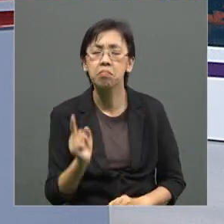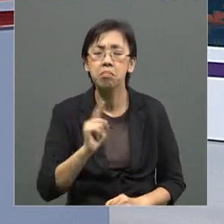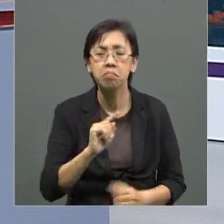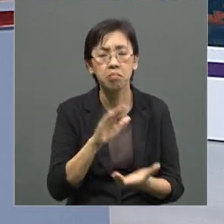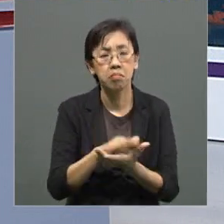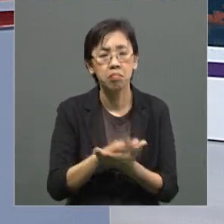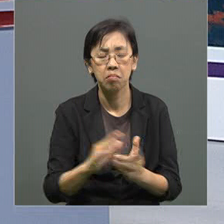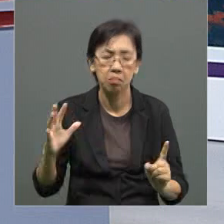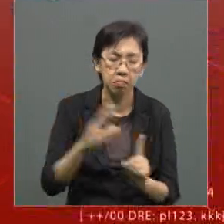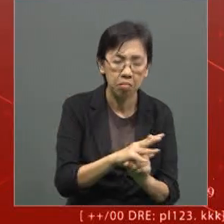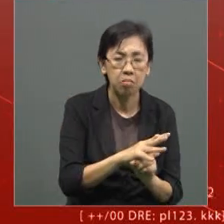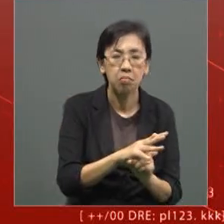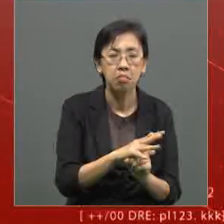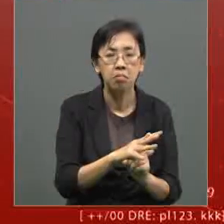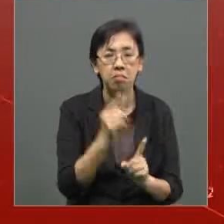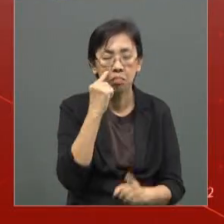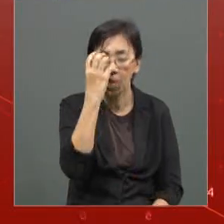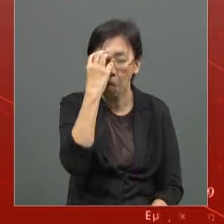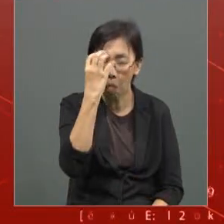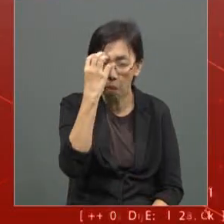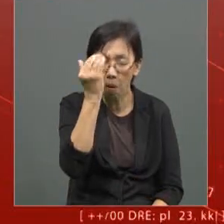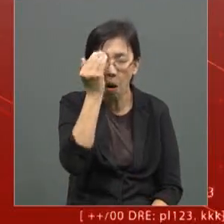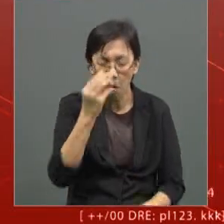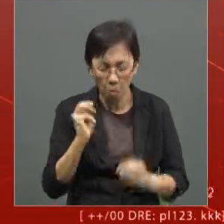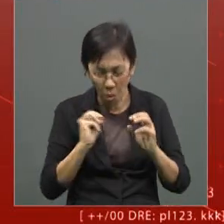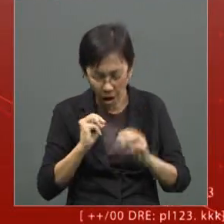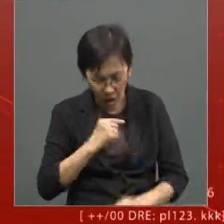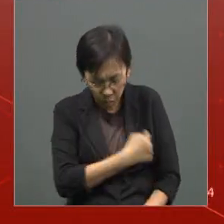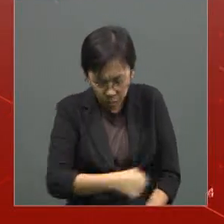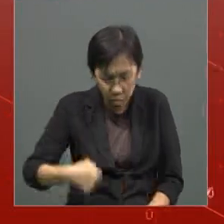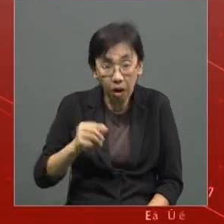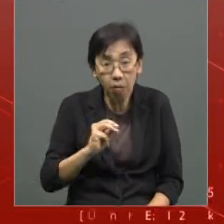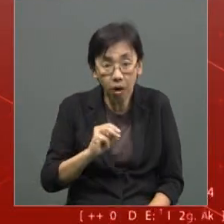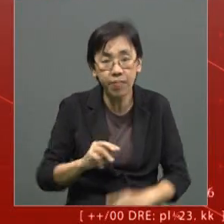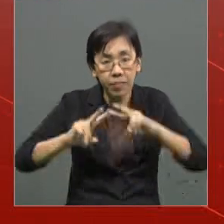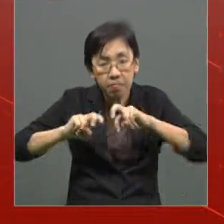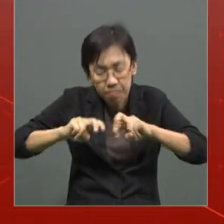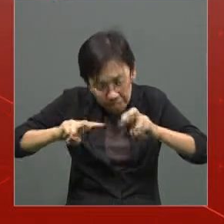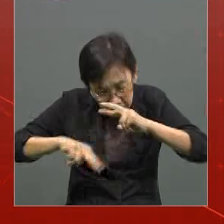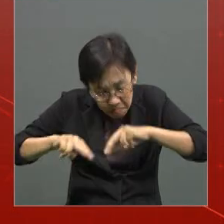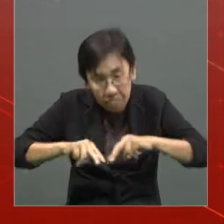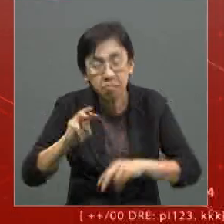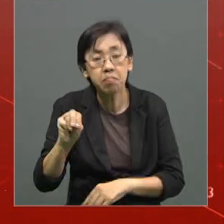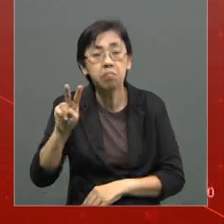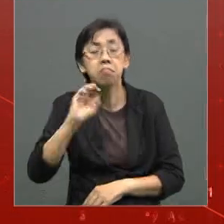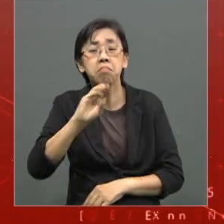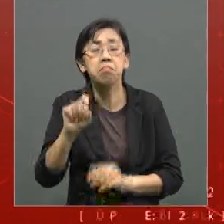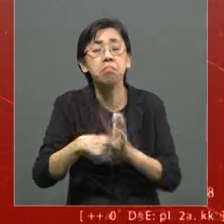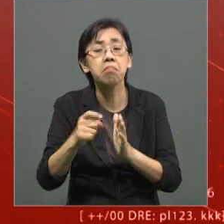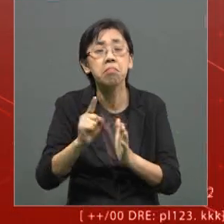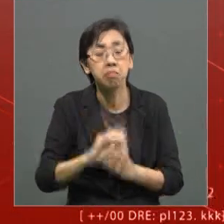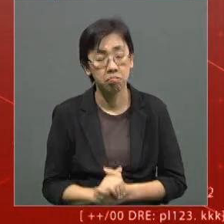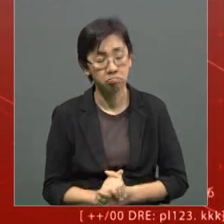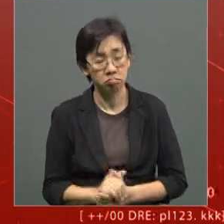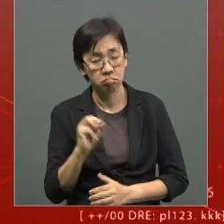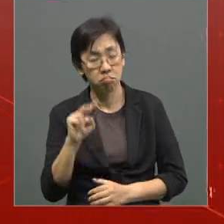นคือรุมทำร้ายเลยนะตาเนี่ยบวมแล้วก็ฟกช้ำไปทั้งตัวเลยแต่พอสืบสาวราวเรื่องเนี่ยม.2 เขาอ้างว่าเขาไม่